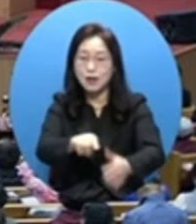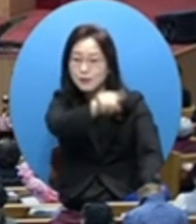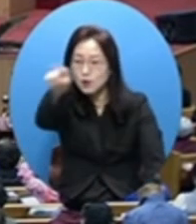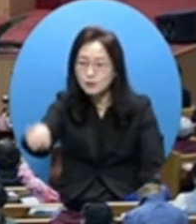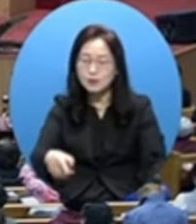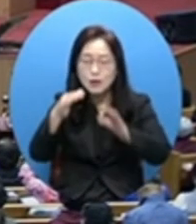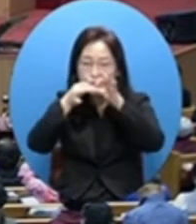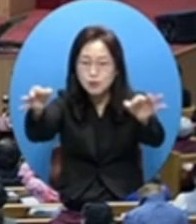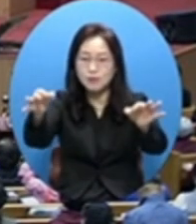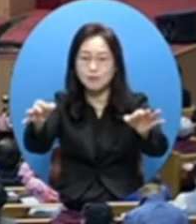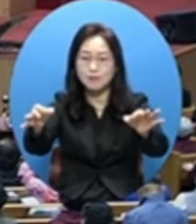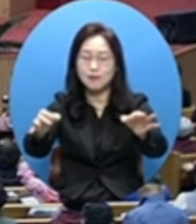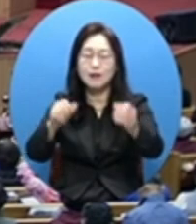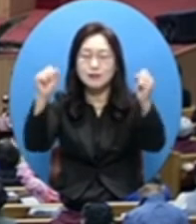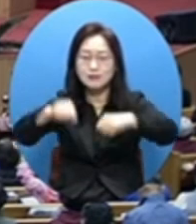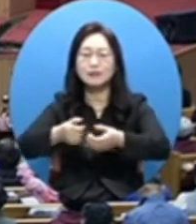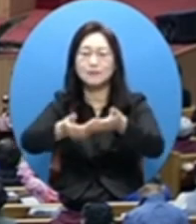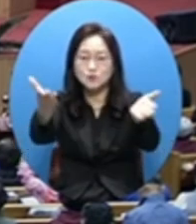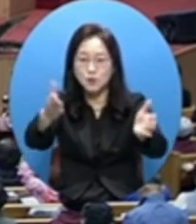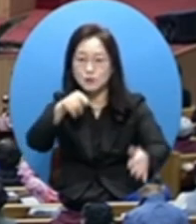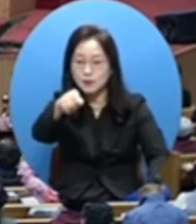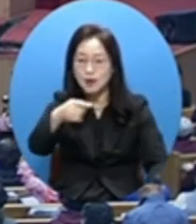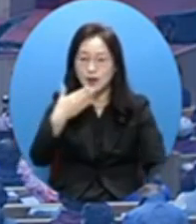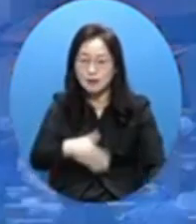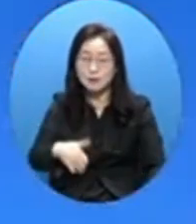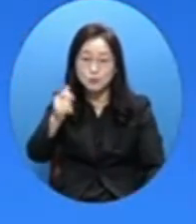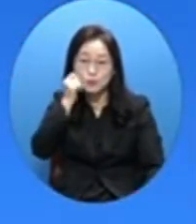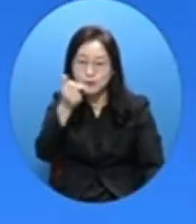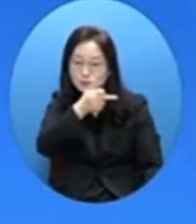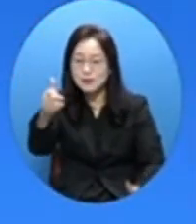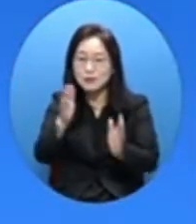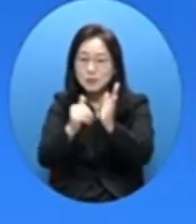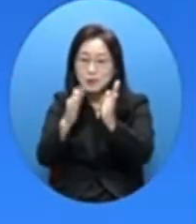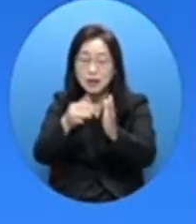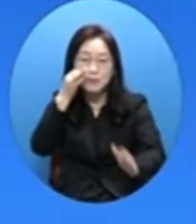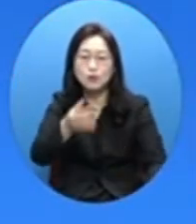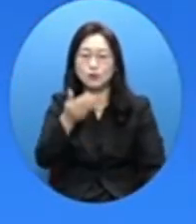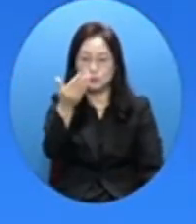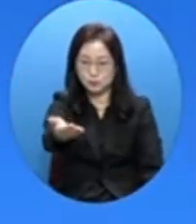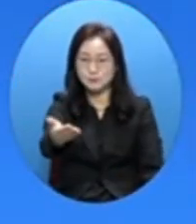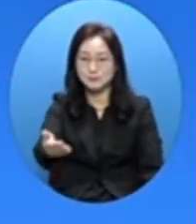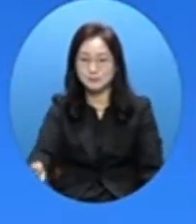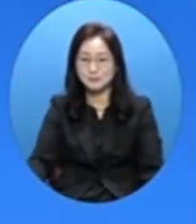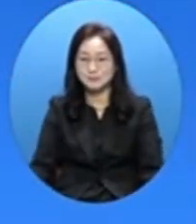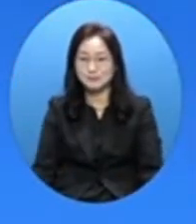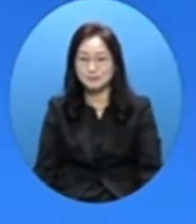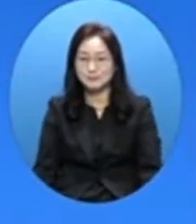부르짖으라. 내가 내게 응답하였고 내가 알지 못하는 크고 은밀한 일을 내게 보이리라.